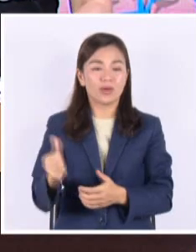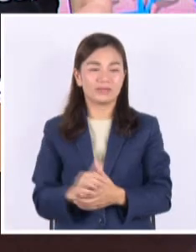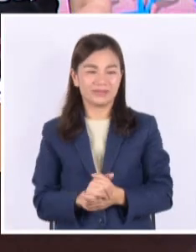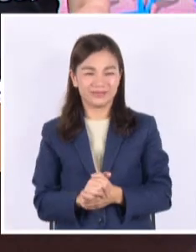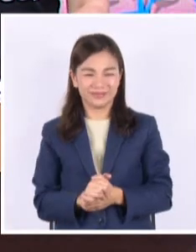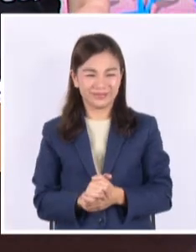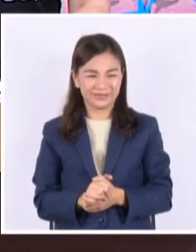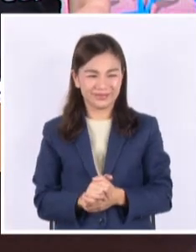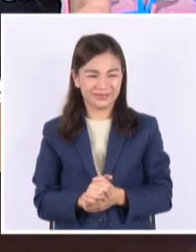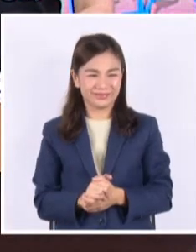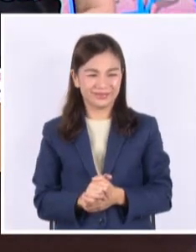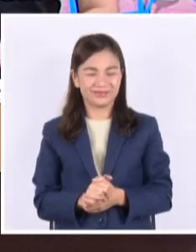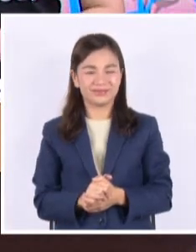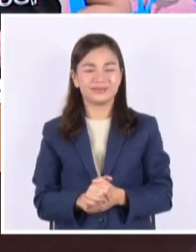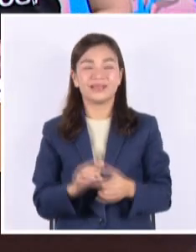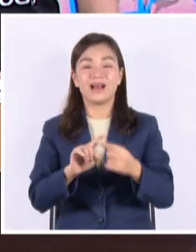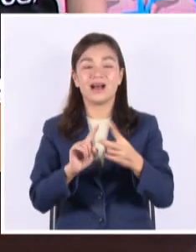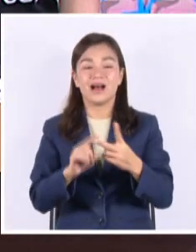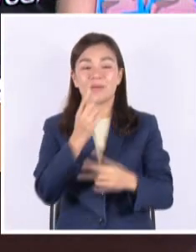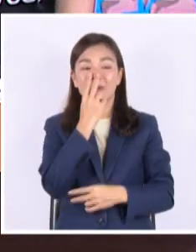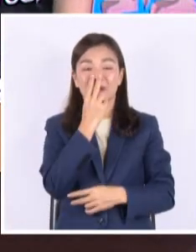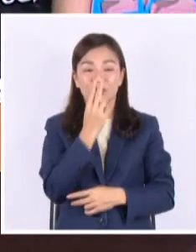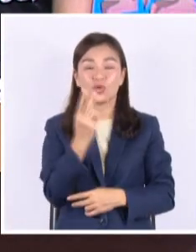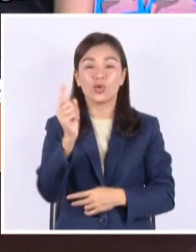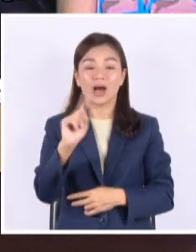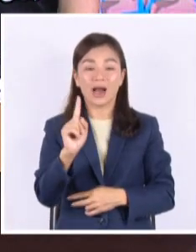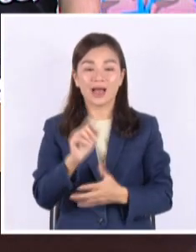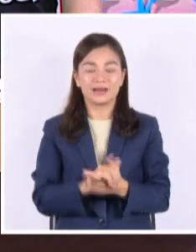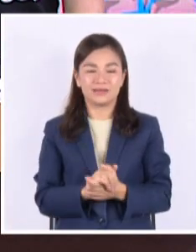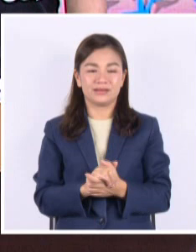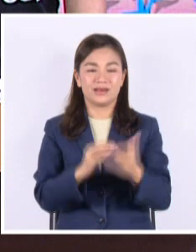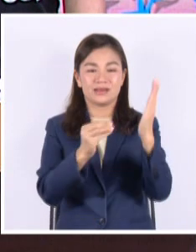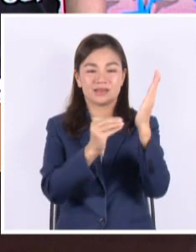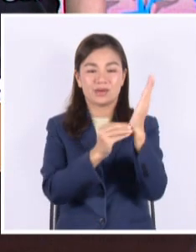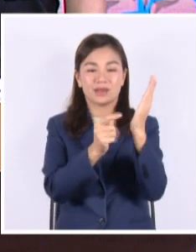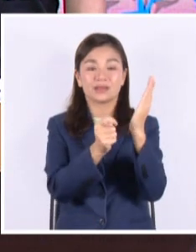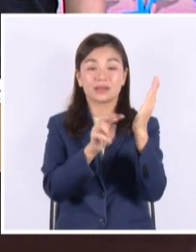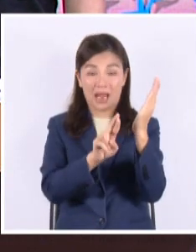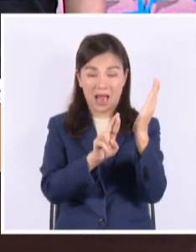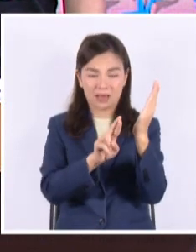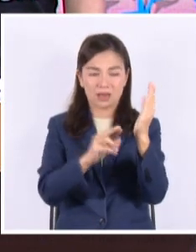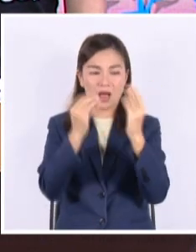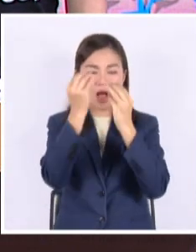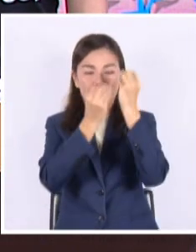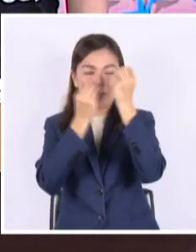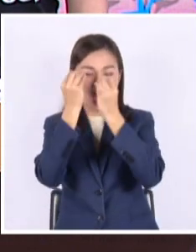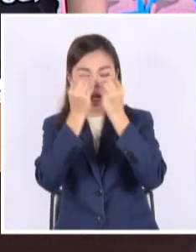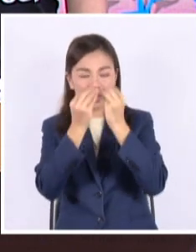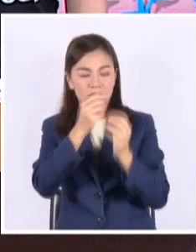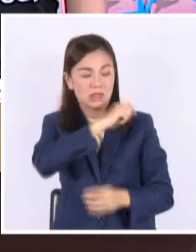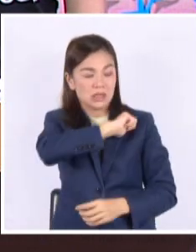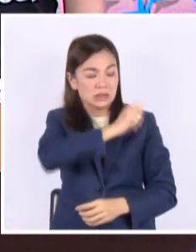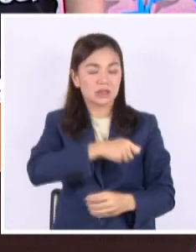อื่นก่อนก็แล้วกันคุณบรรจง เดี๋ยวผมไปพระก่อนแล้วกันนะที่จังหวัดตากนะพระเมานะครับจับสึกก็ไม่ยอมไปไหนบอก